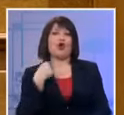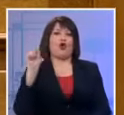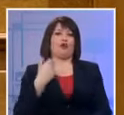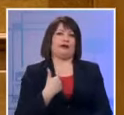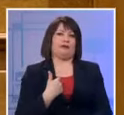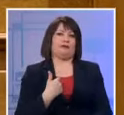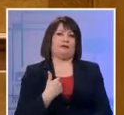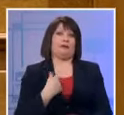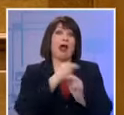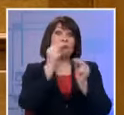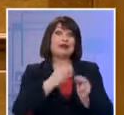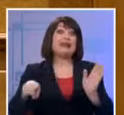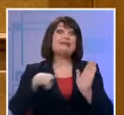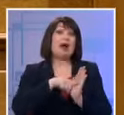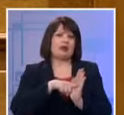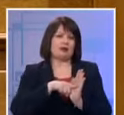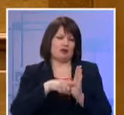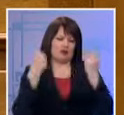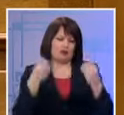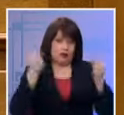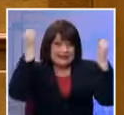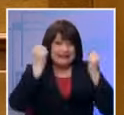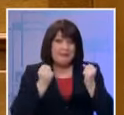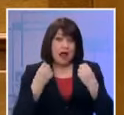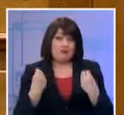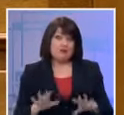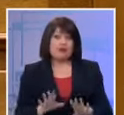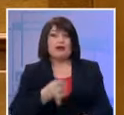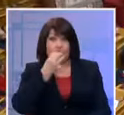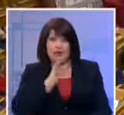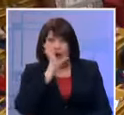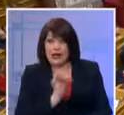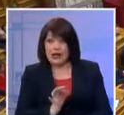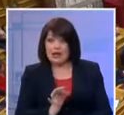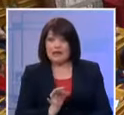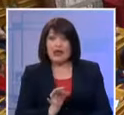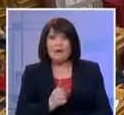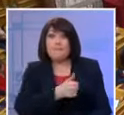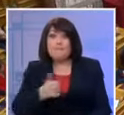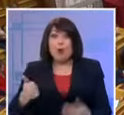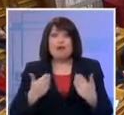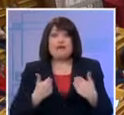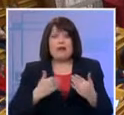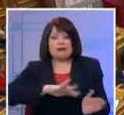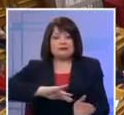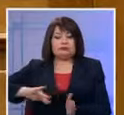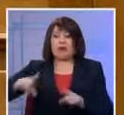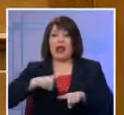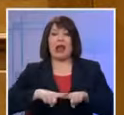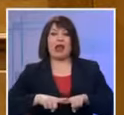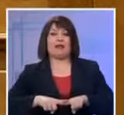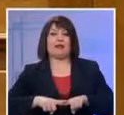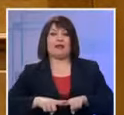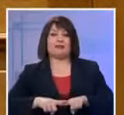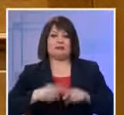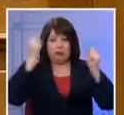Οι συνέπειες θα είναι ολέθριες. Για να σας το πω μόνο, την απομονώνετε τη χώρα, κύριε Τσίπρα. Χάνετε